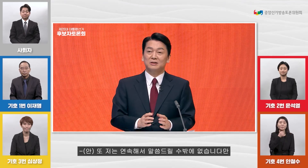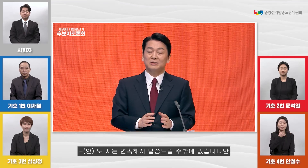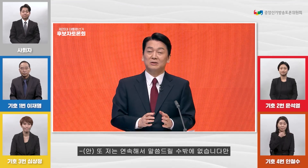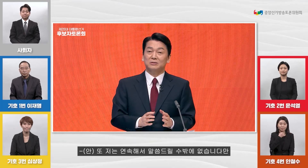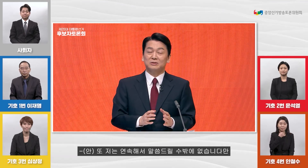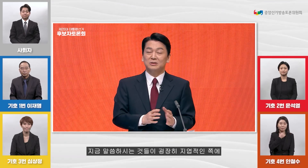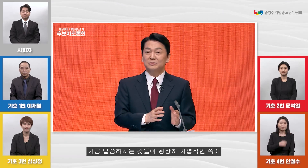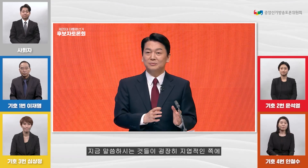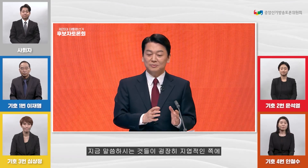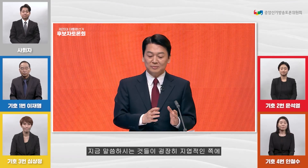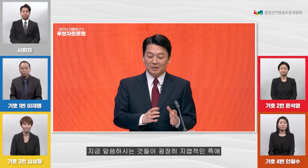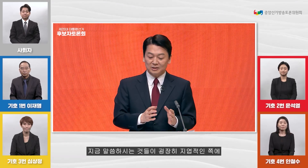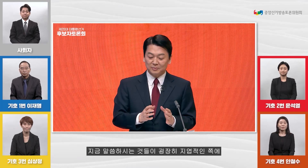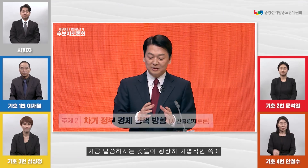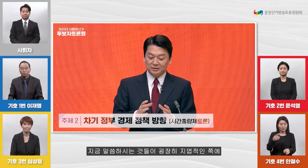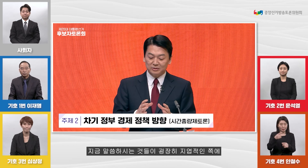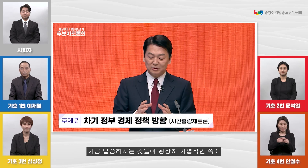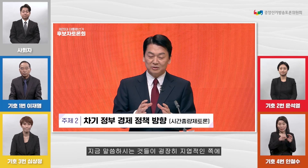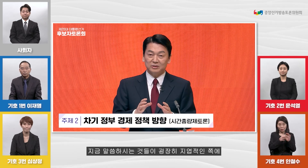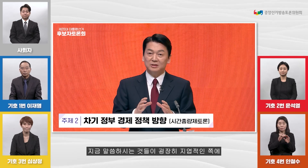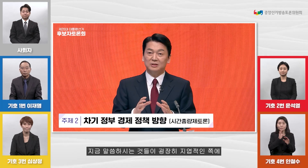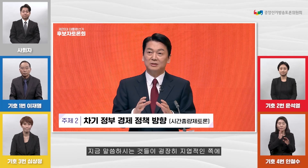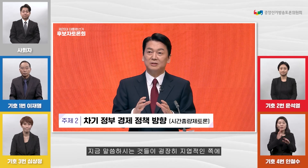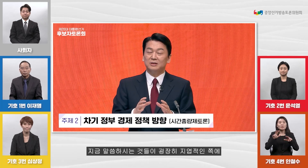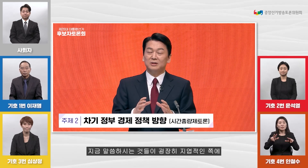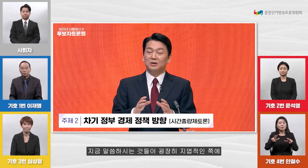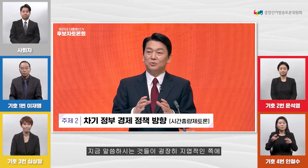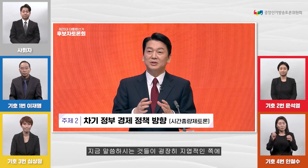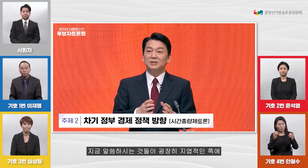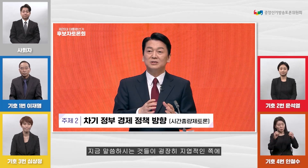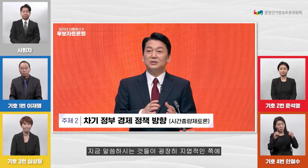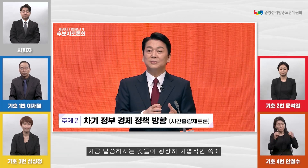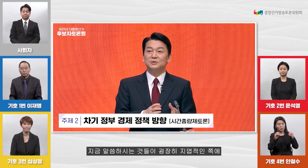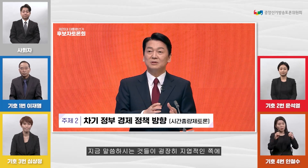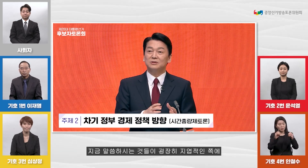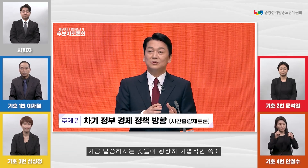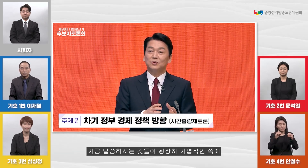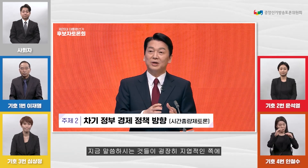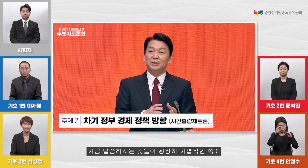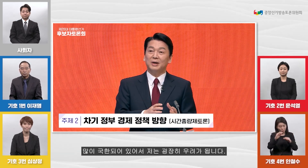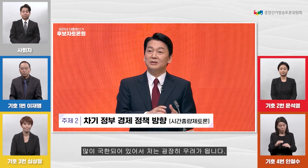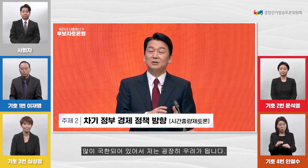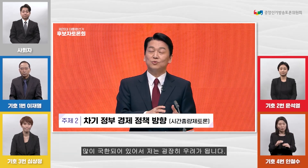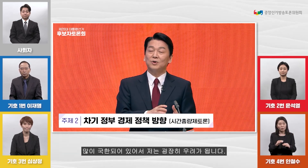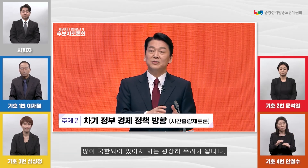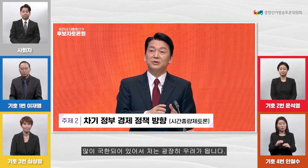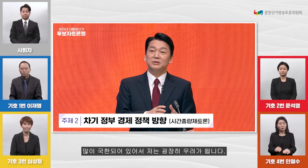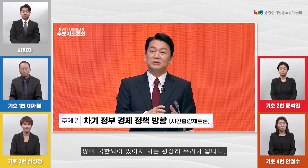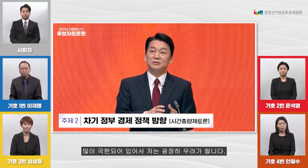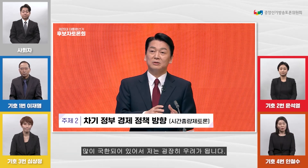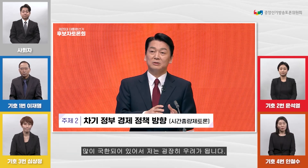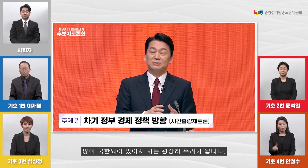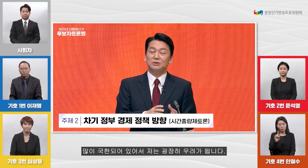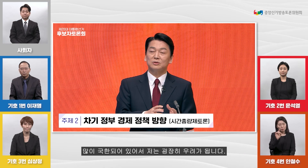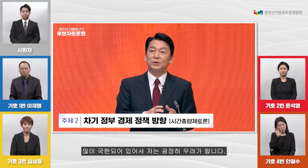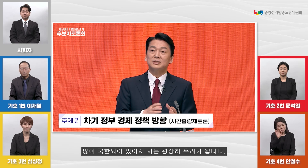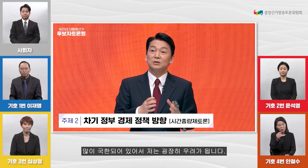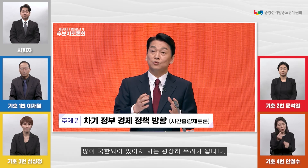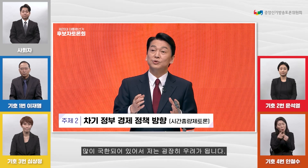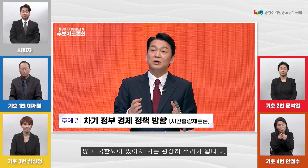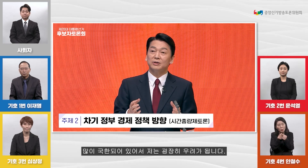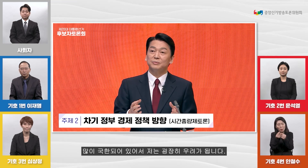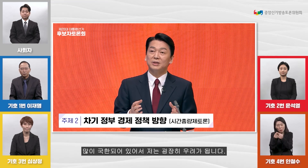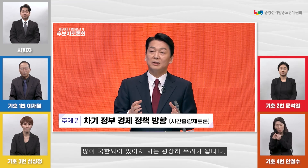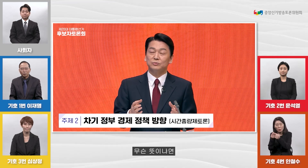없습니다만 지금 말씀하시는 것들이 굉장히 지역적인 쪽에 많이 국한되어 있어서 저는